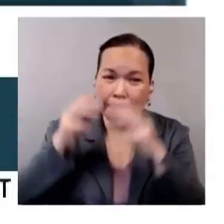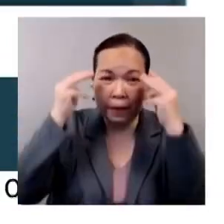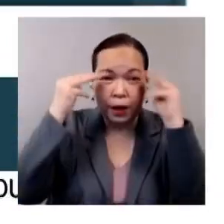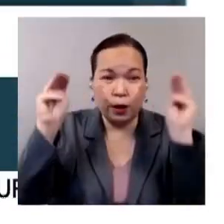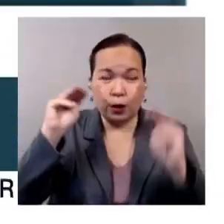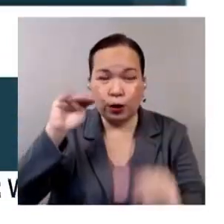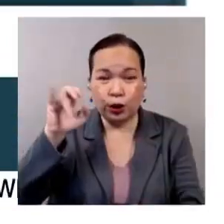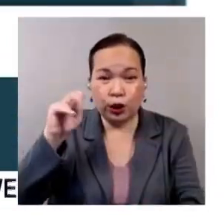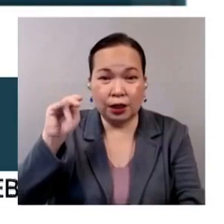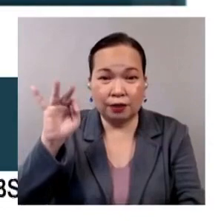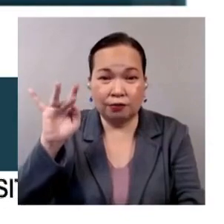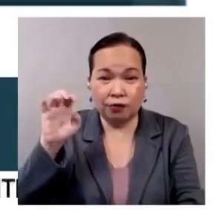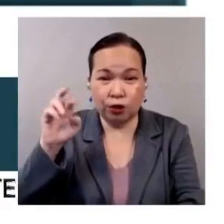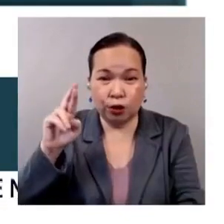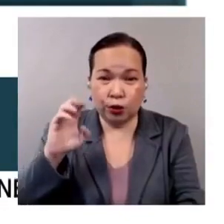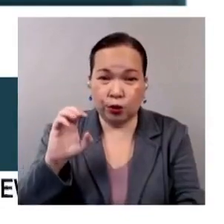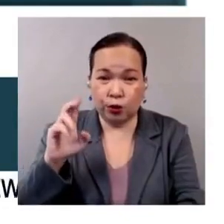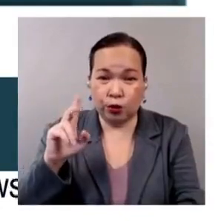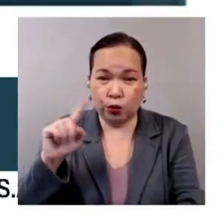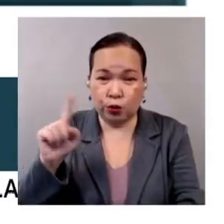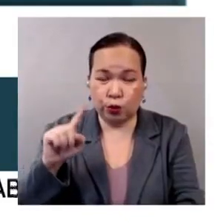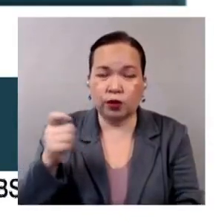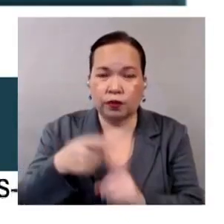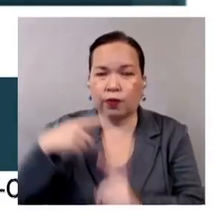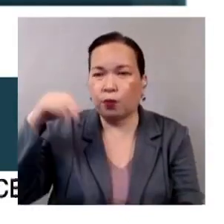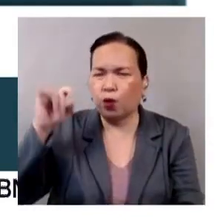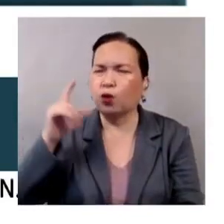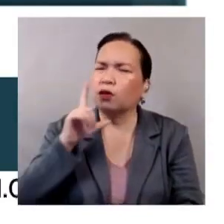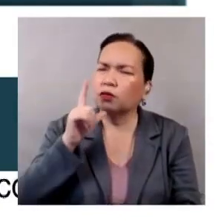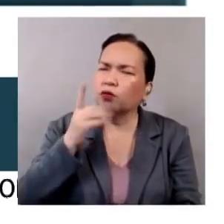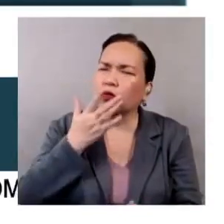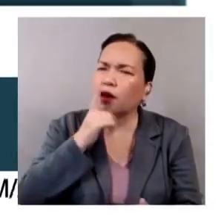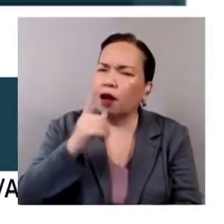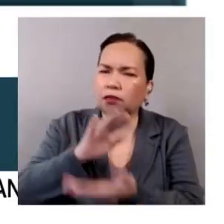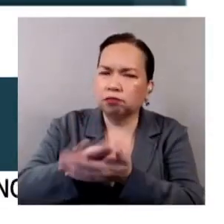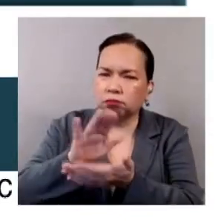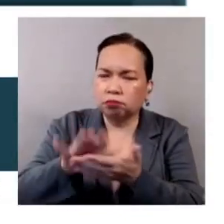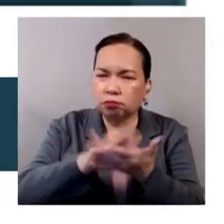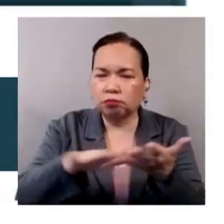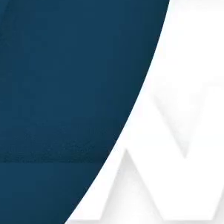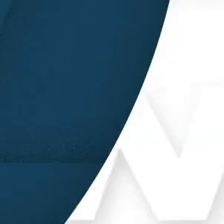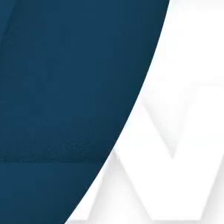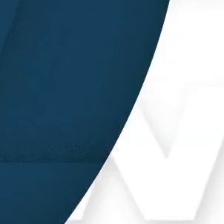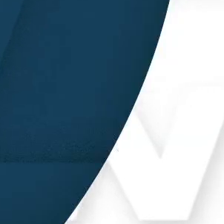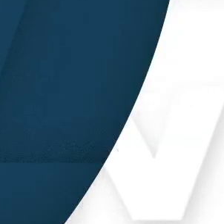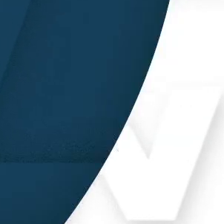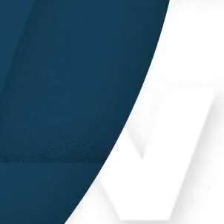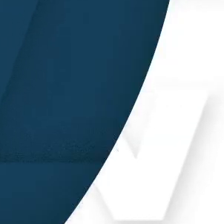wish you luck with the cleanup efforts in your province. Thank you.